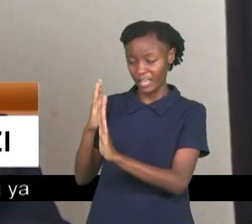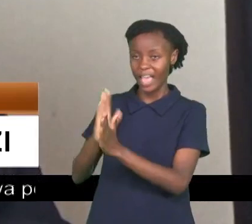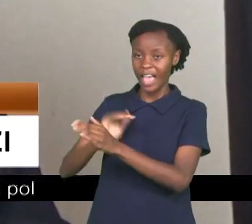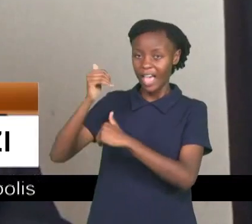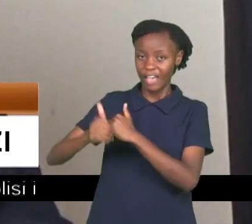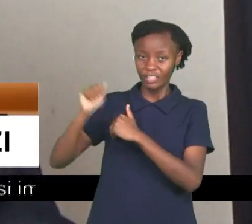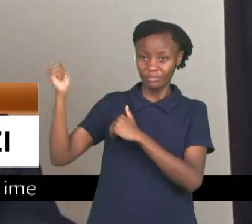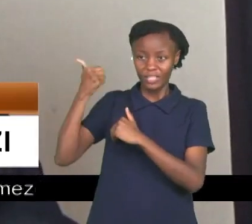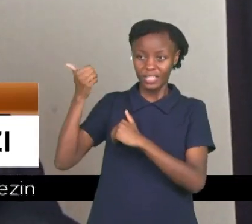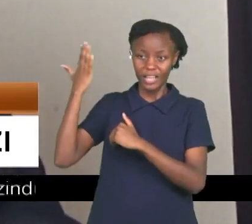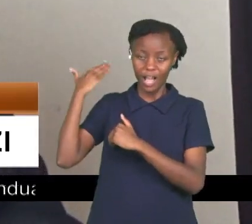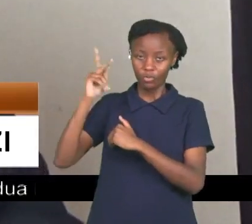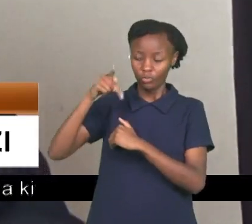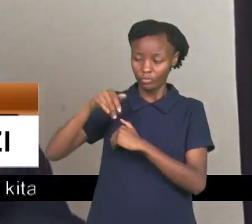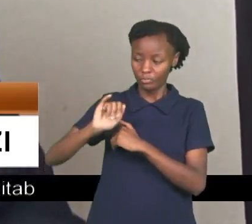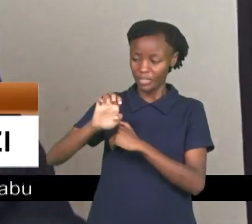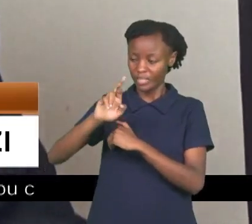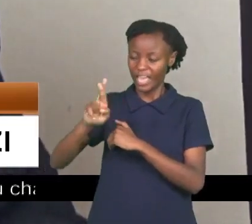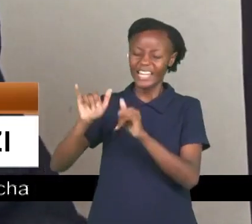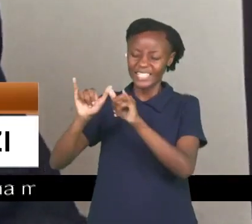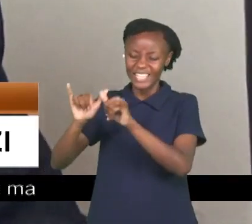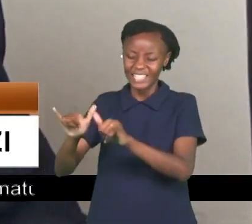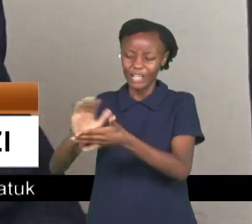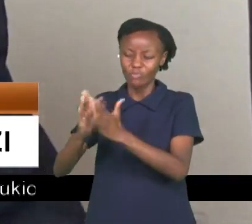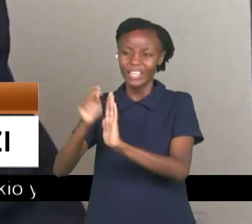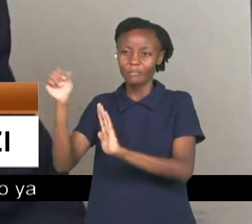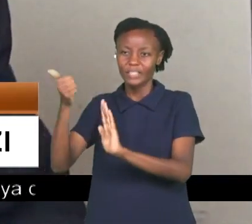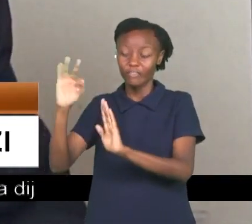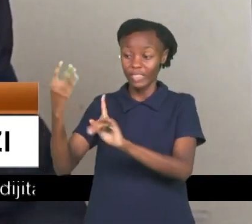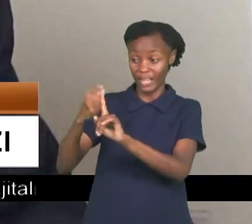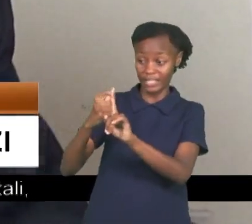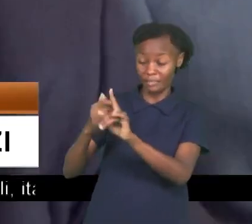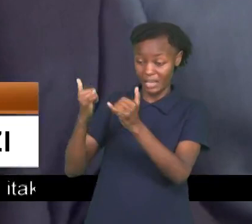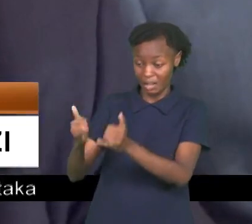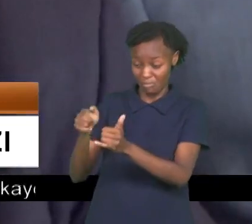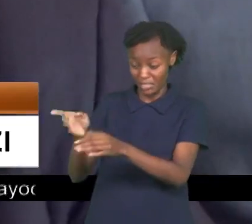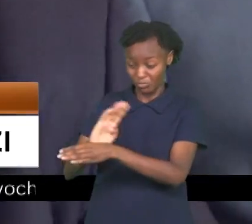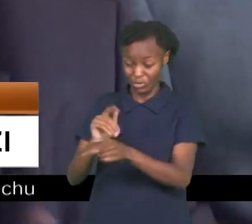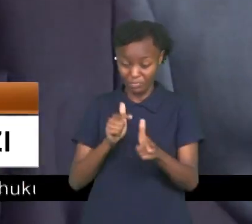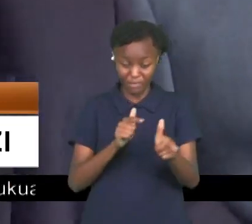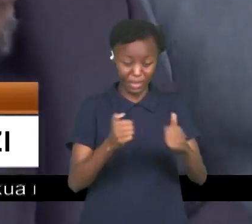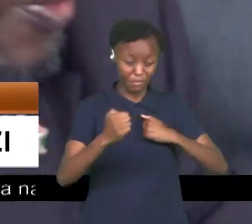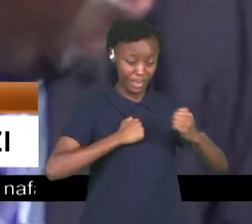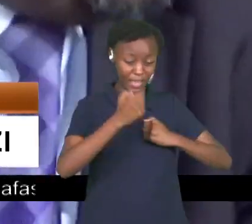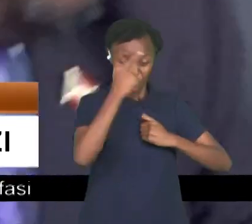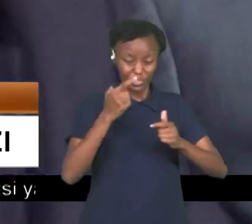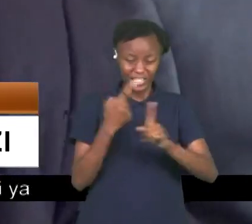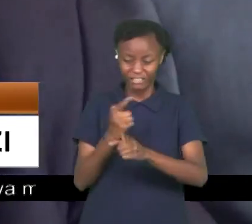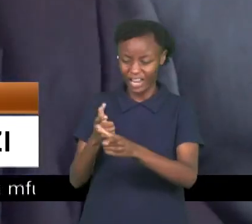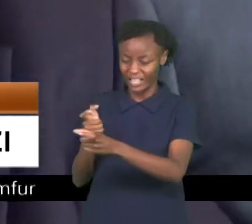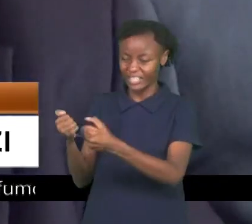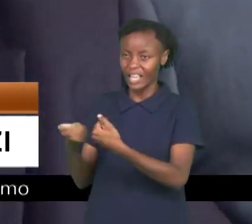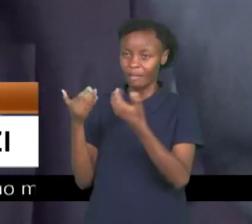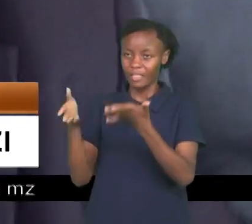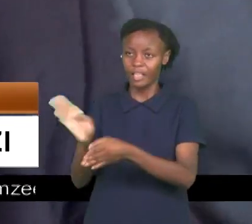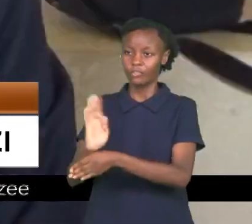Nkurunziza kukiuka katiba na kusalia uongozini kwa mhula wa tatu. Burundi imekuwa ikilaumu Rwanda kwa mashambulizi ya mara kwa mara ya kikatili nchini humo.